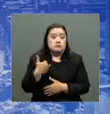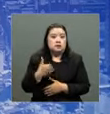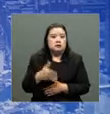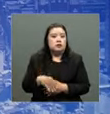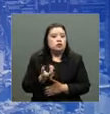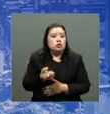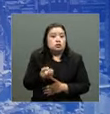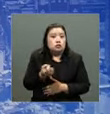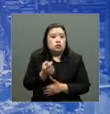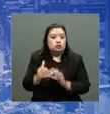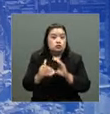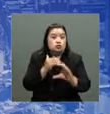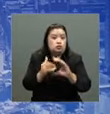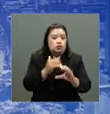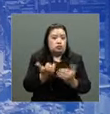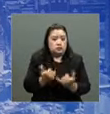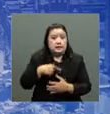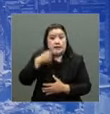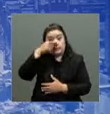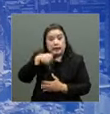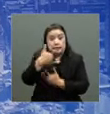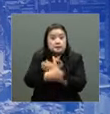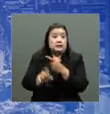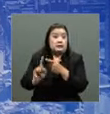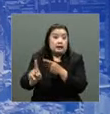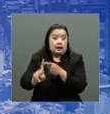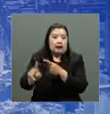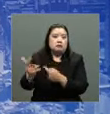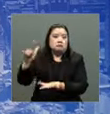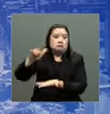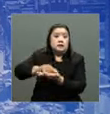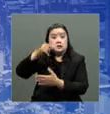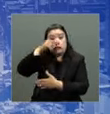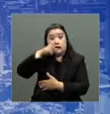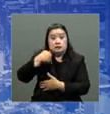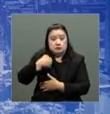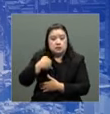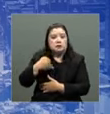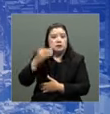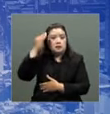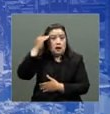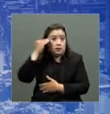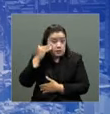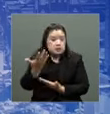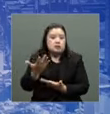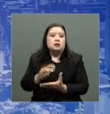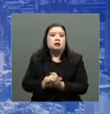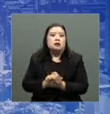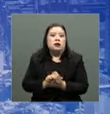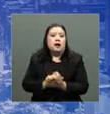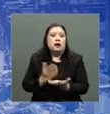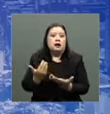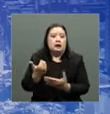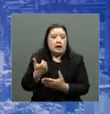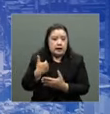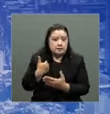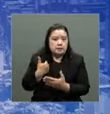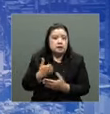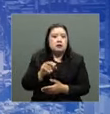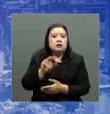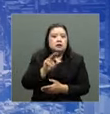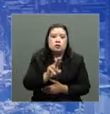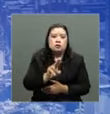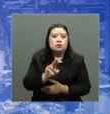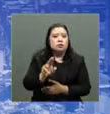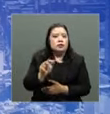ธิบายบอกว่าจะมีคนไทยจากประเทศต่างๆเดินทางกลับมาไม่ว่าจะเป็นเกาหลีใต้บังกลาเทศมาลดีฟรวมถึงสหรัฐอาหรับเอมิเรต